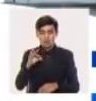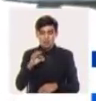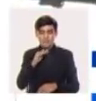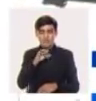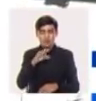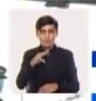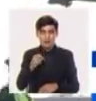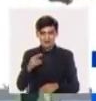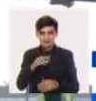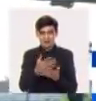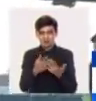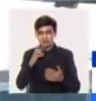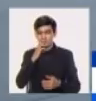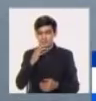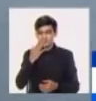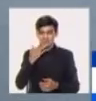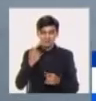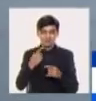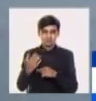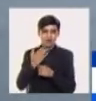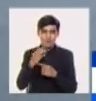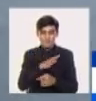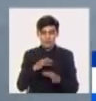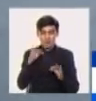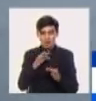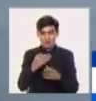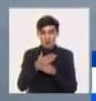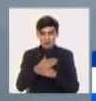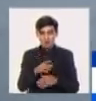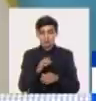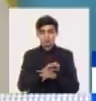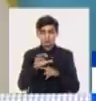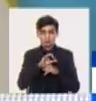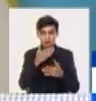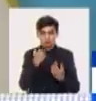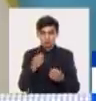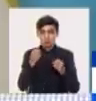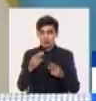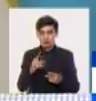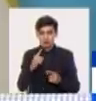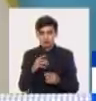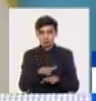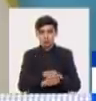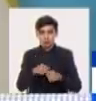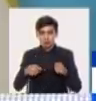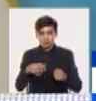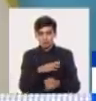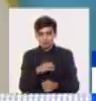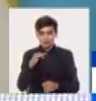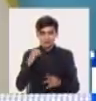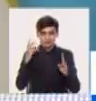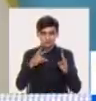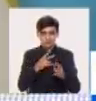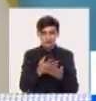шетелдерден келген гуманитарлық көмекті әлі таратып бере алмай отырғанында қазір қызу талқыға түсіп отыр. Что касается руководителя